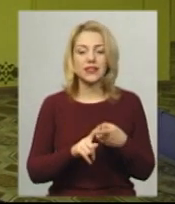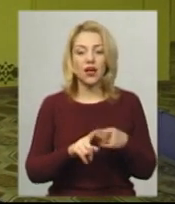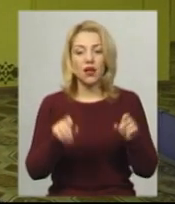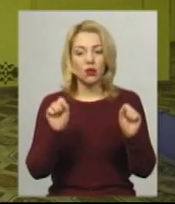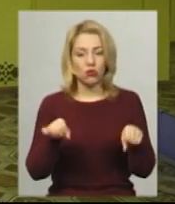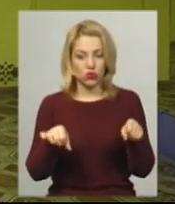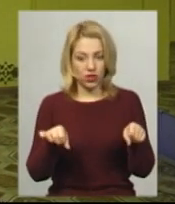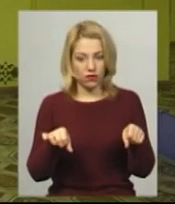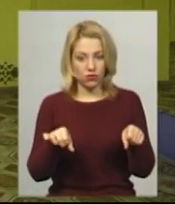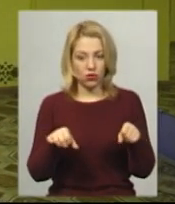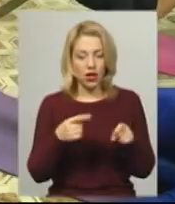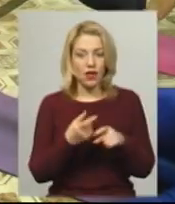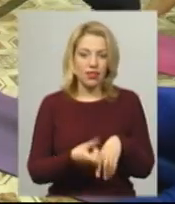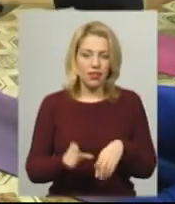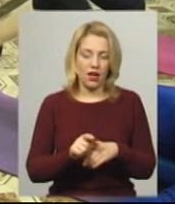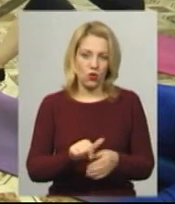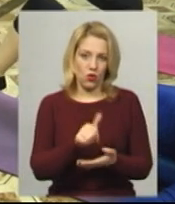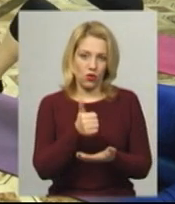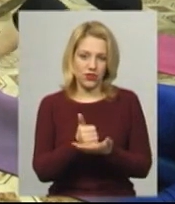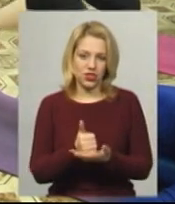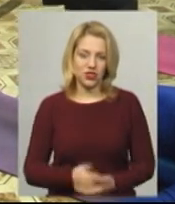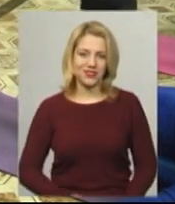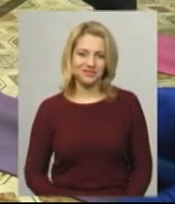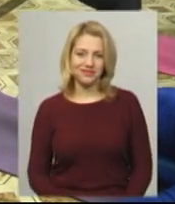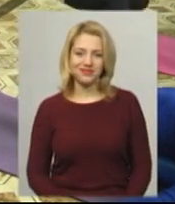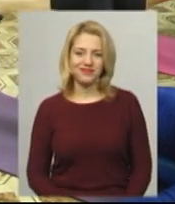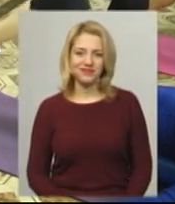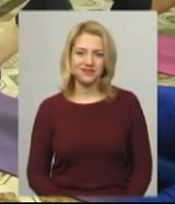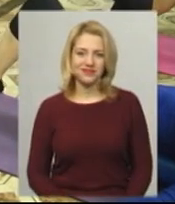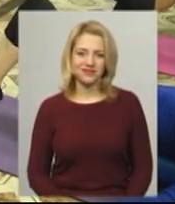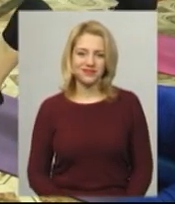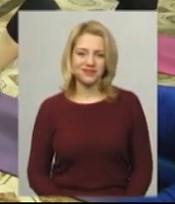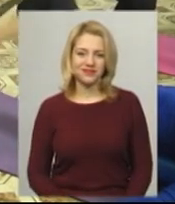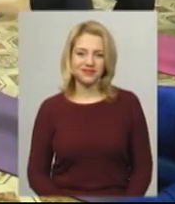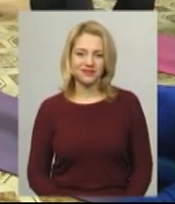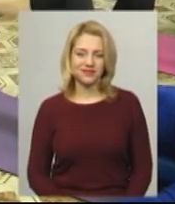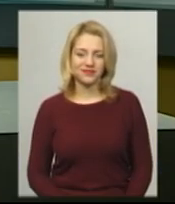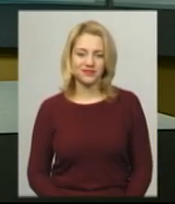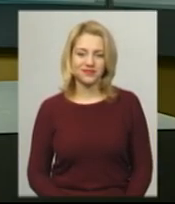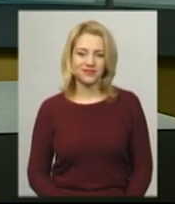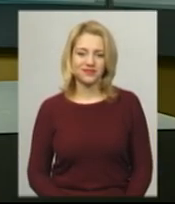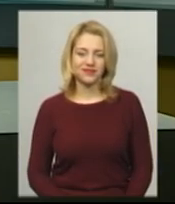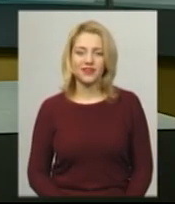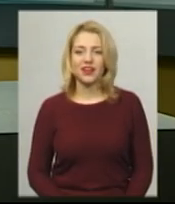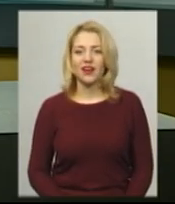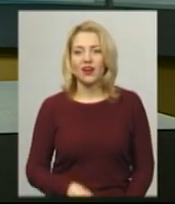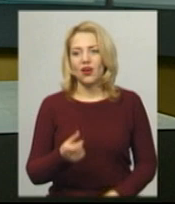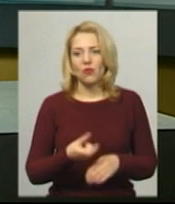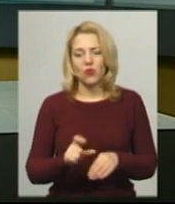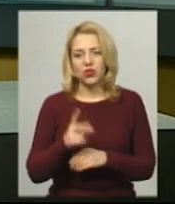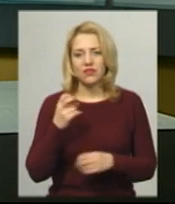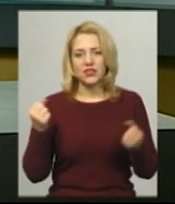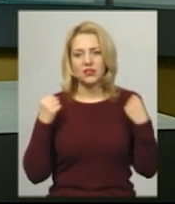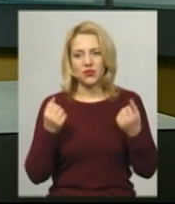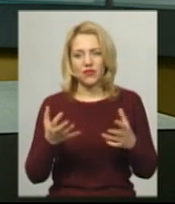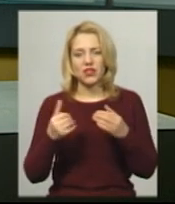можливо, найголовніше. Світлана Поробок, Дем'ян Цегольник. Новини на Суспільному. Хмельницький. Понад 200 спортсменів